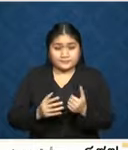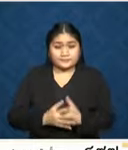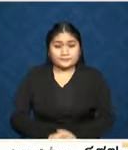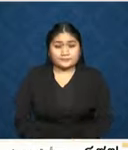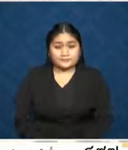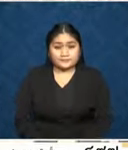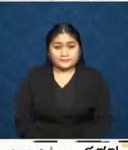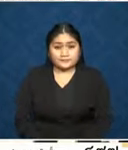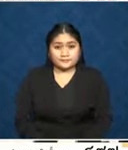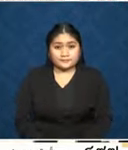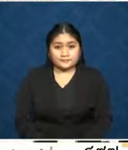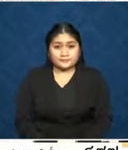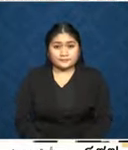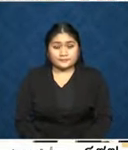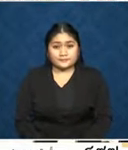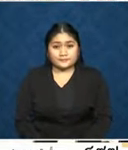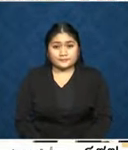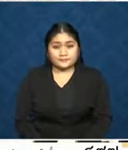เชิญ